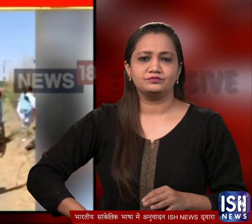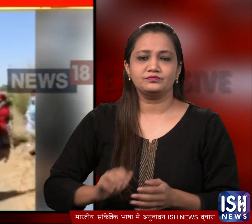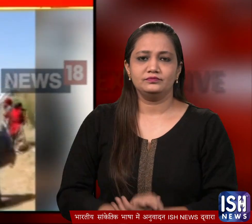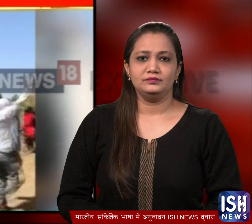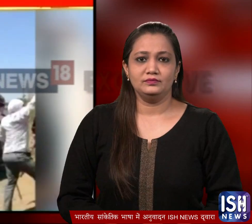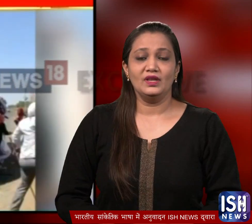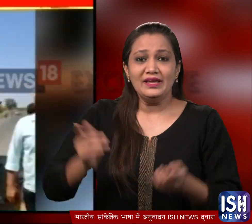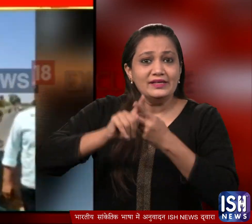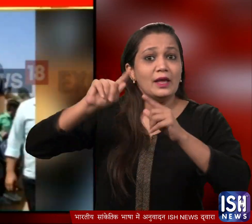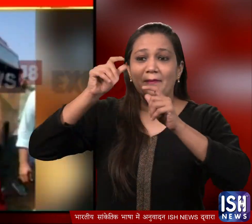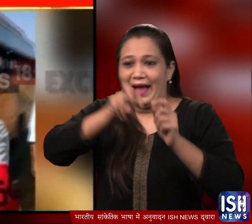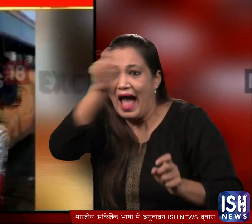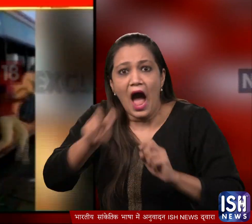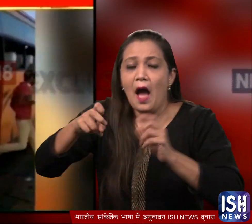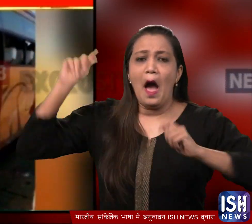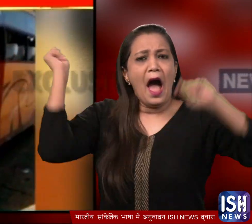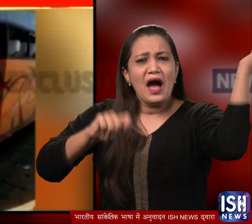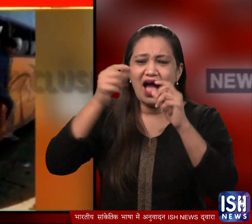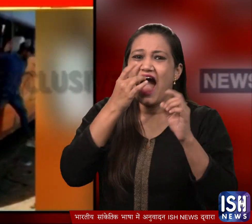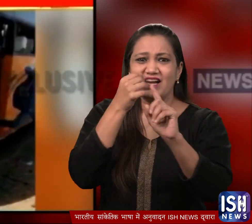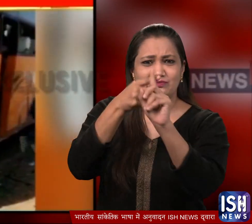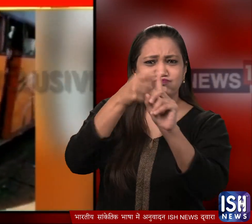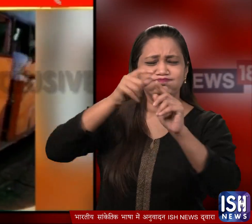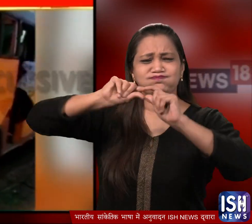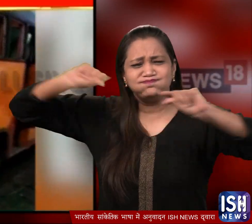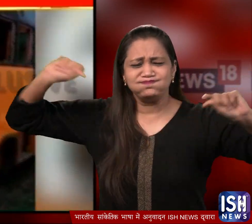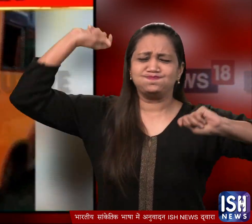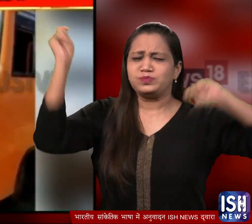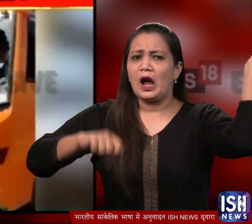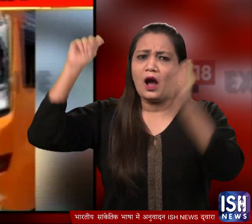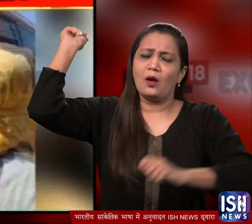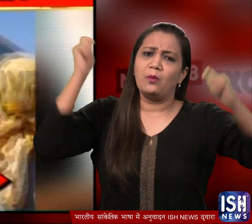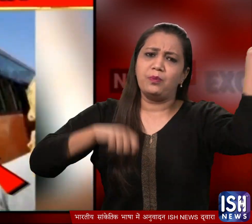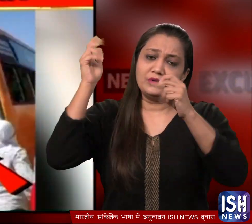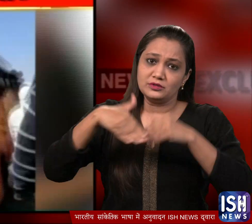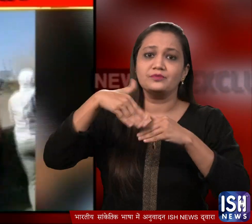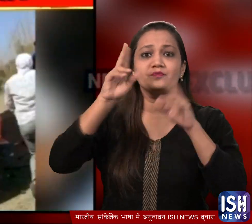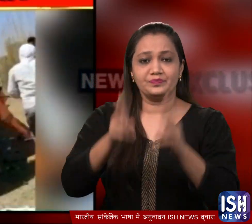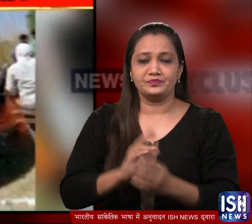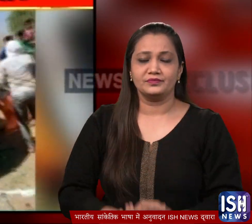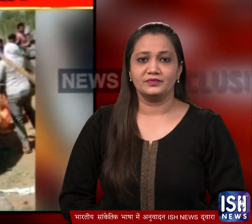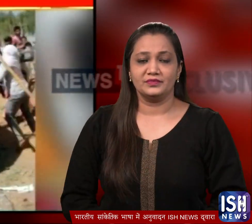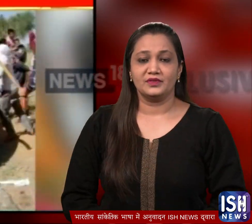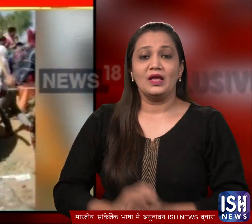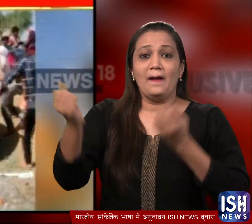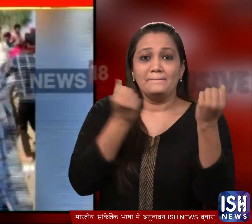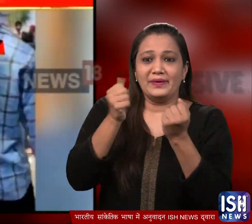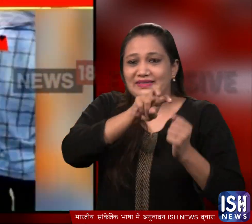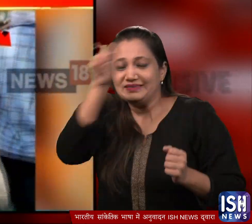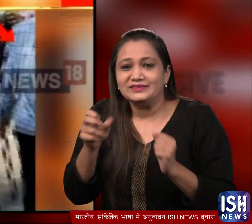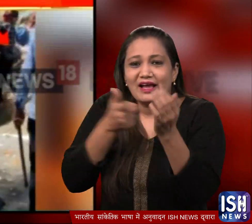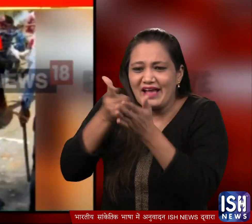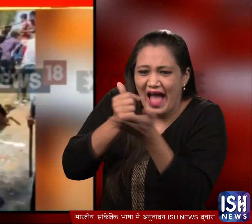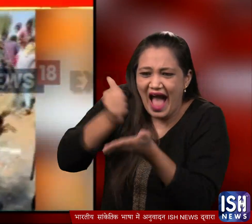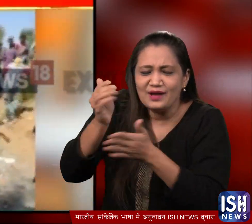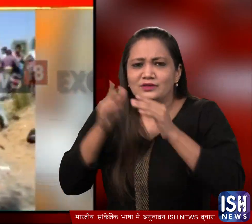इस दौरान भी बदमाशों के हाथ नहीं रुके। उन्होंने लोहे की रॉड और डंडों से बस पर हमला करना जारी रखा। वहीं बस से उतरे लोग पास के खेतों